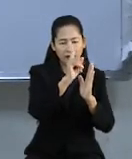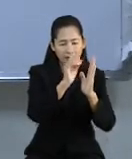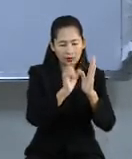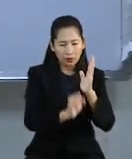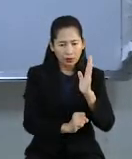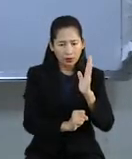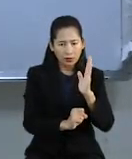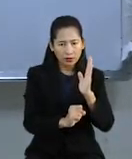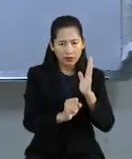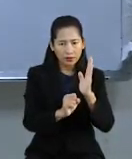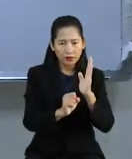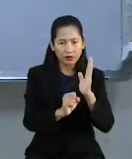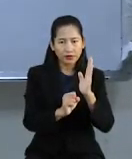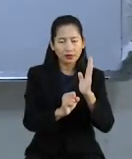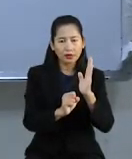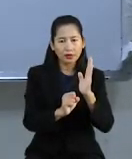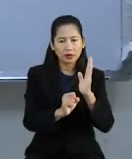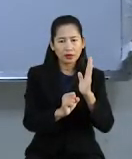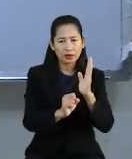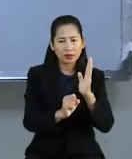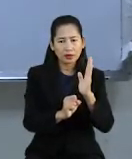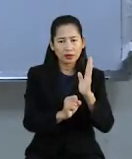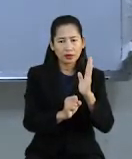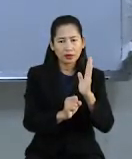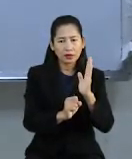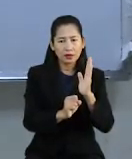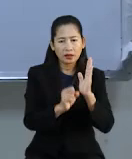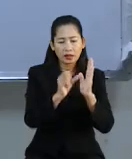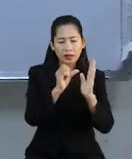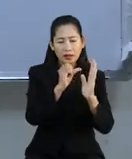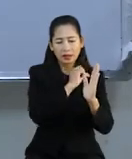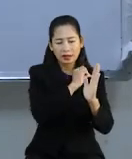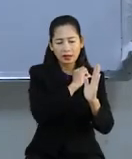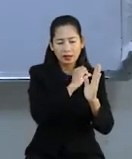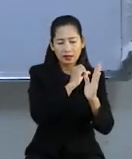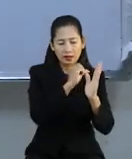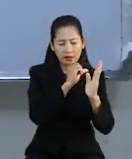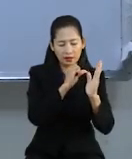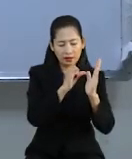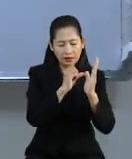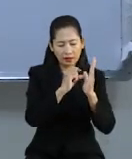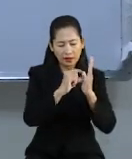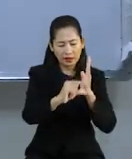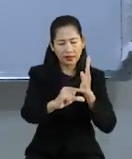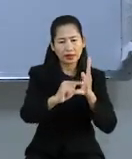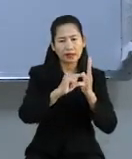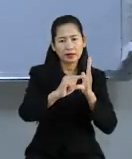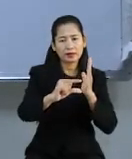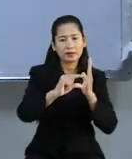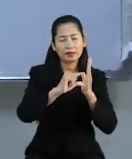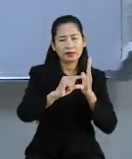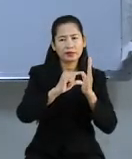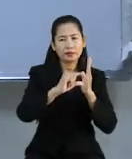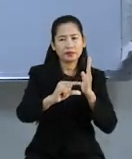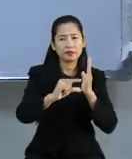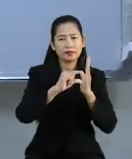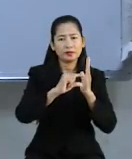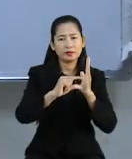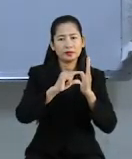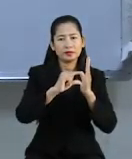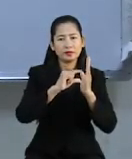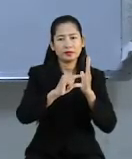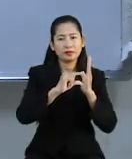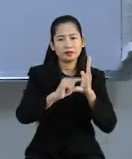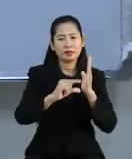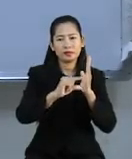từ khang thấp bốn chả con bái khang đấy chả cứ khang lệch bài cho anh từ khang lệch nó con nhé bài chăng á hai khang cá cứ